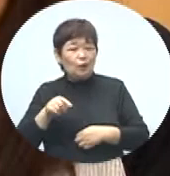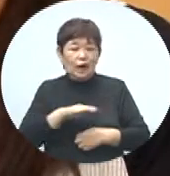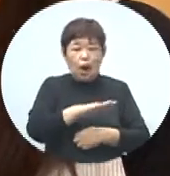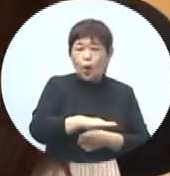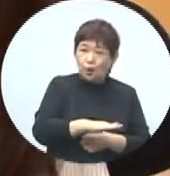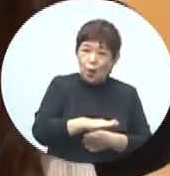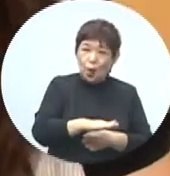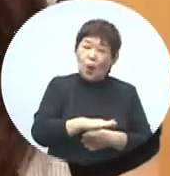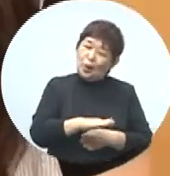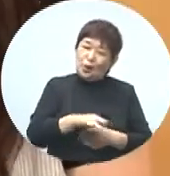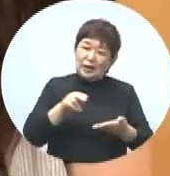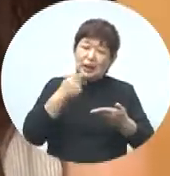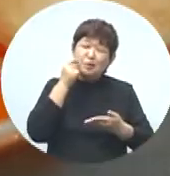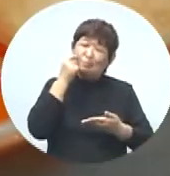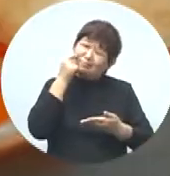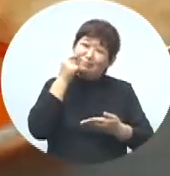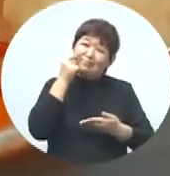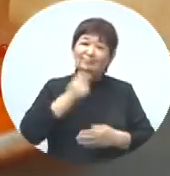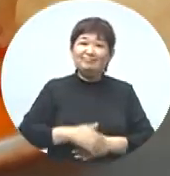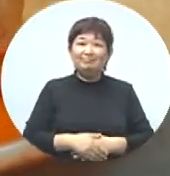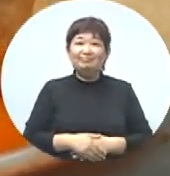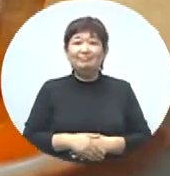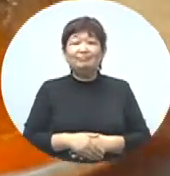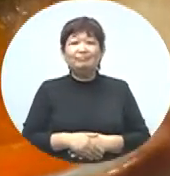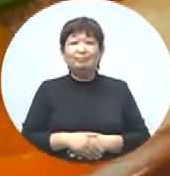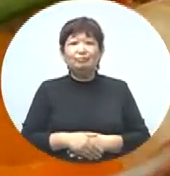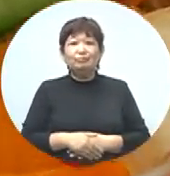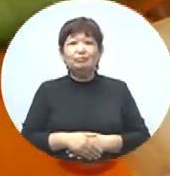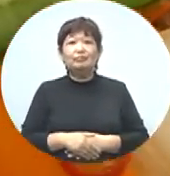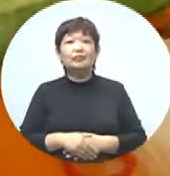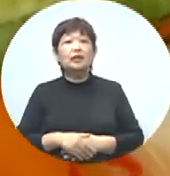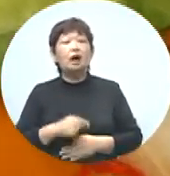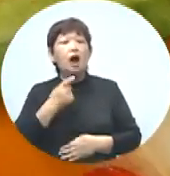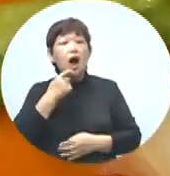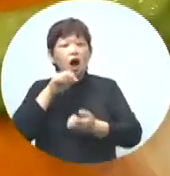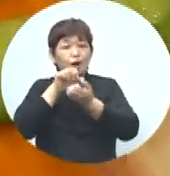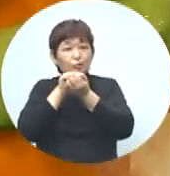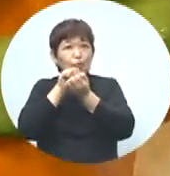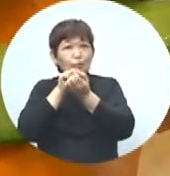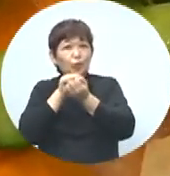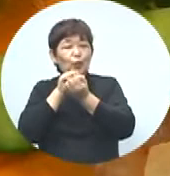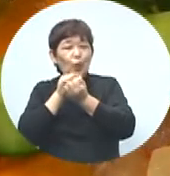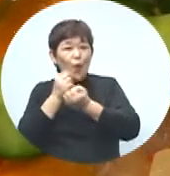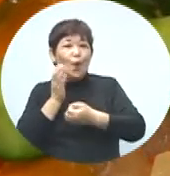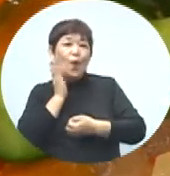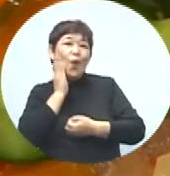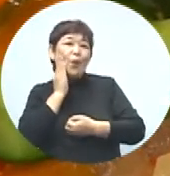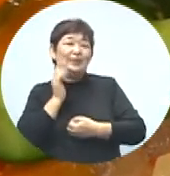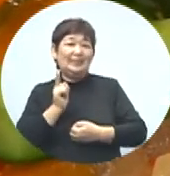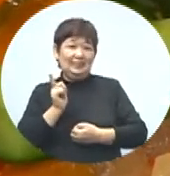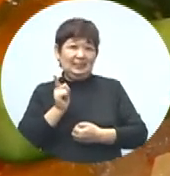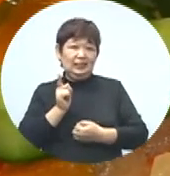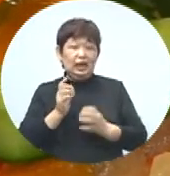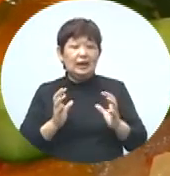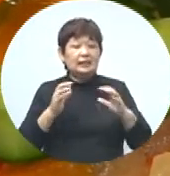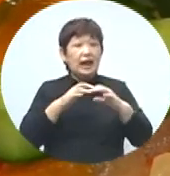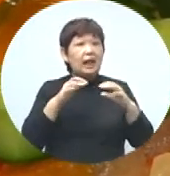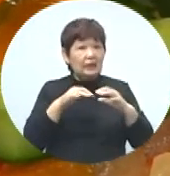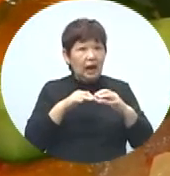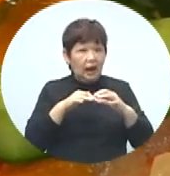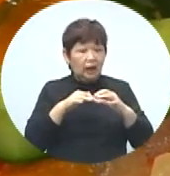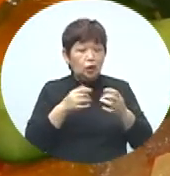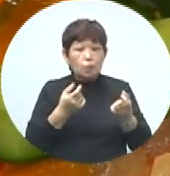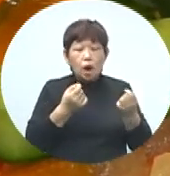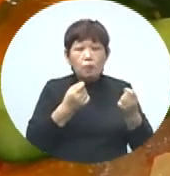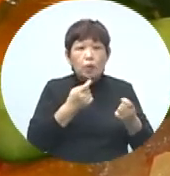っと遠慮していただきましょうかね。 歯ごたえが残ってて美味しいです。サラダで食べるとそのまんまの味